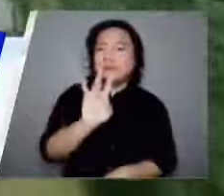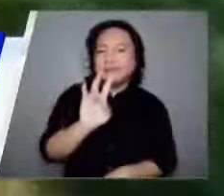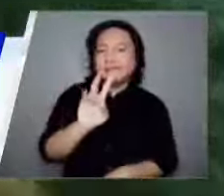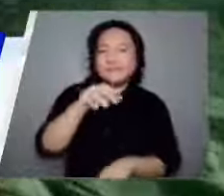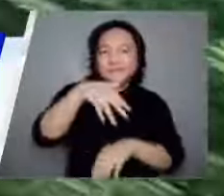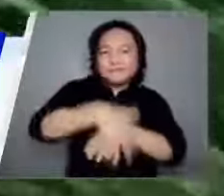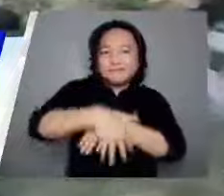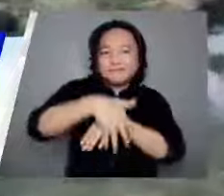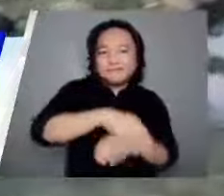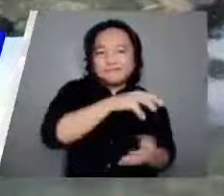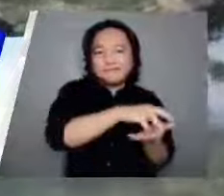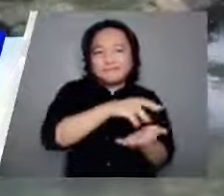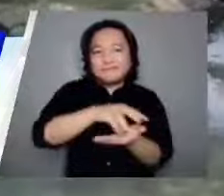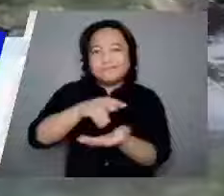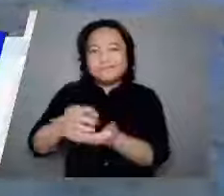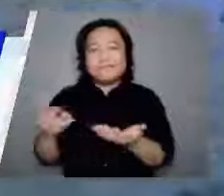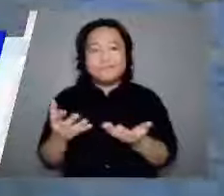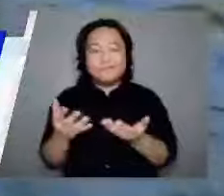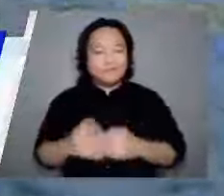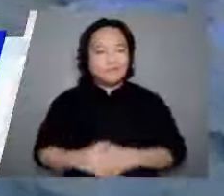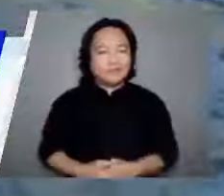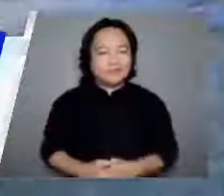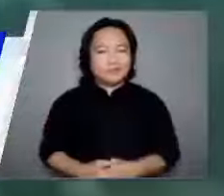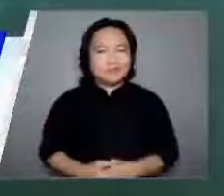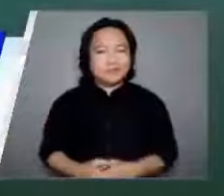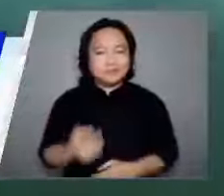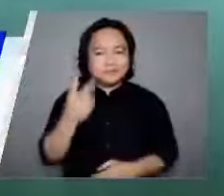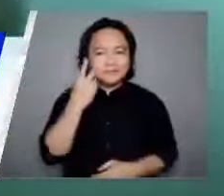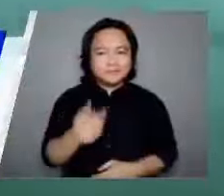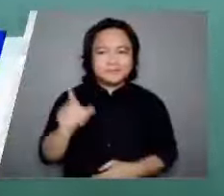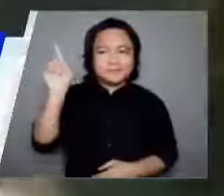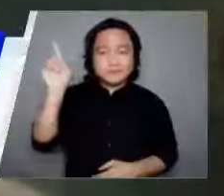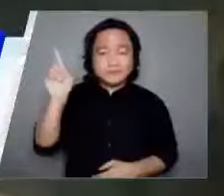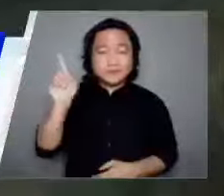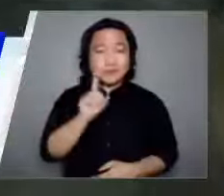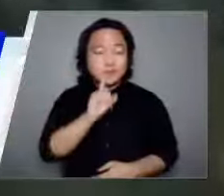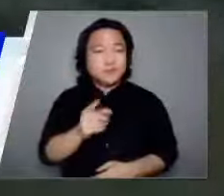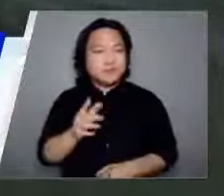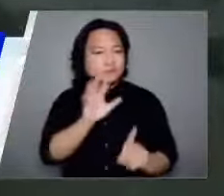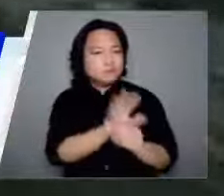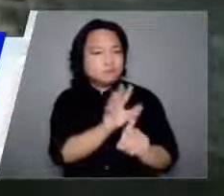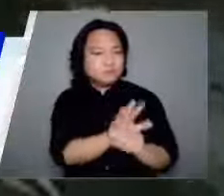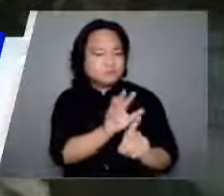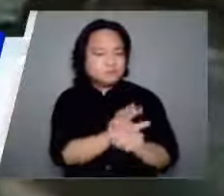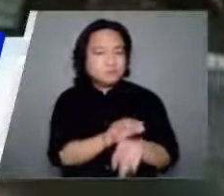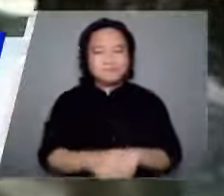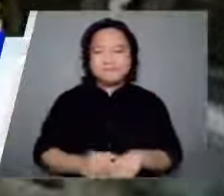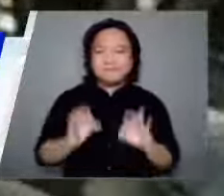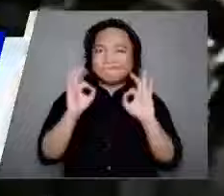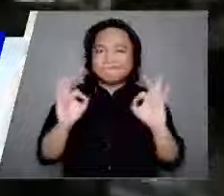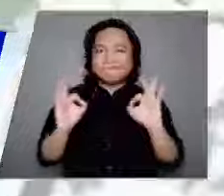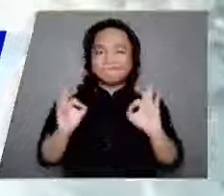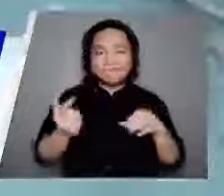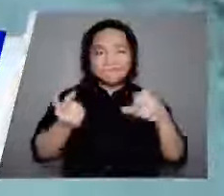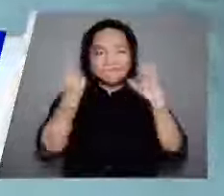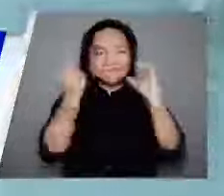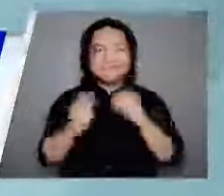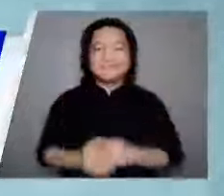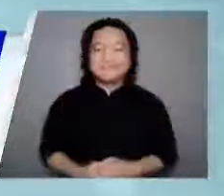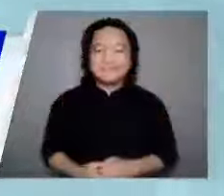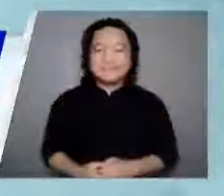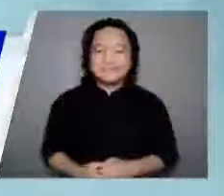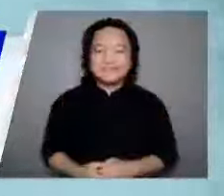sa Lake Cebu. Itong araw madalas dayuhin ng mga turista pag nasa lugar. Perfect mag-chillin-chillin. At